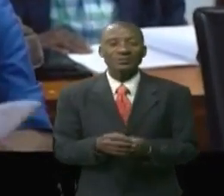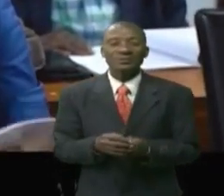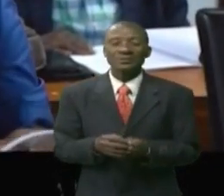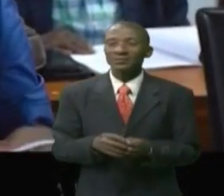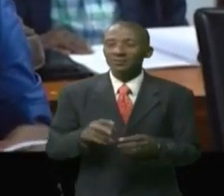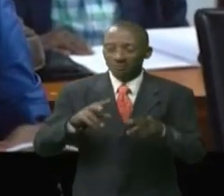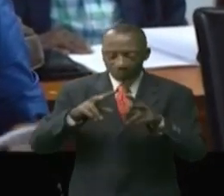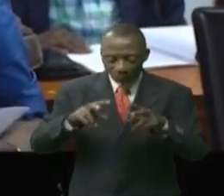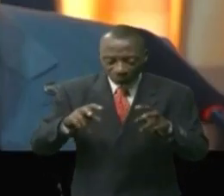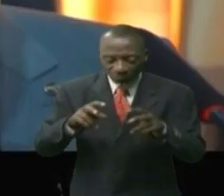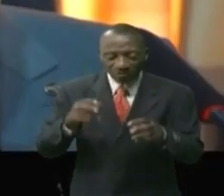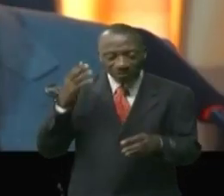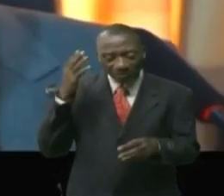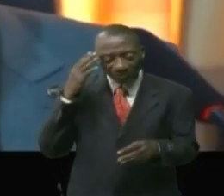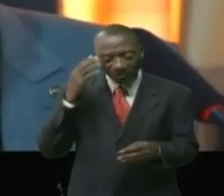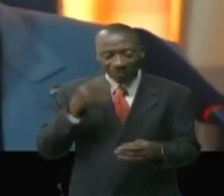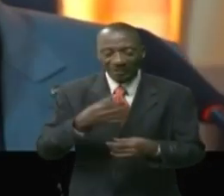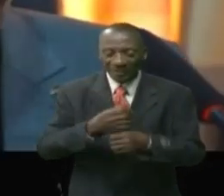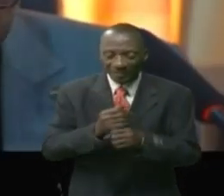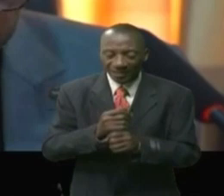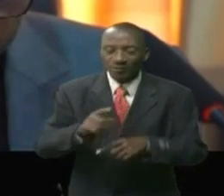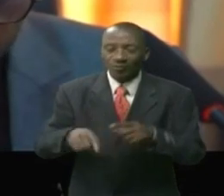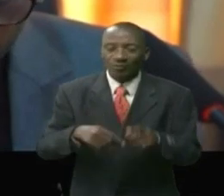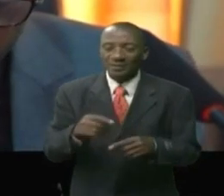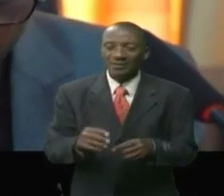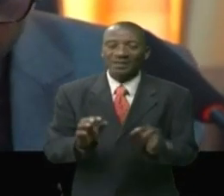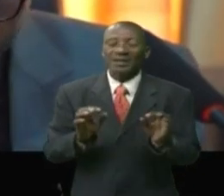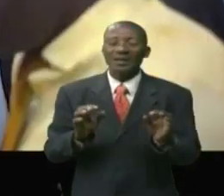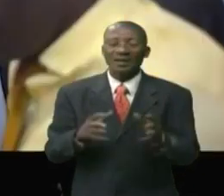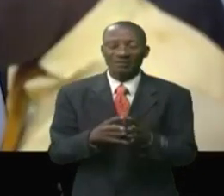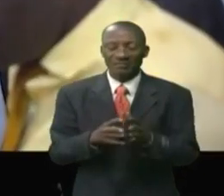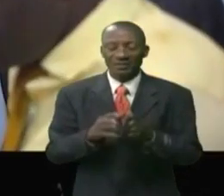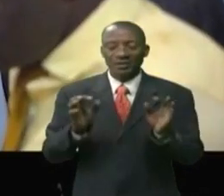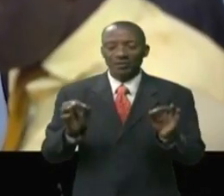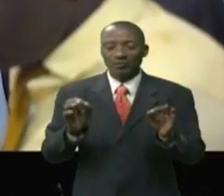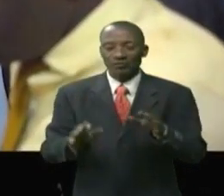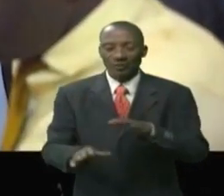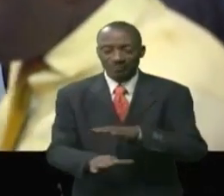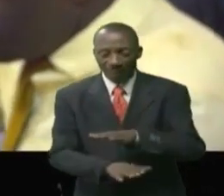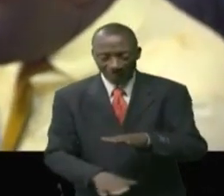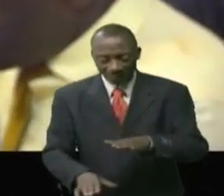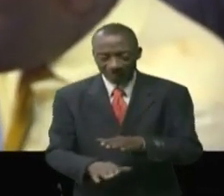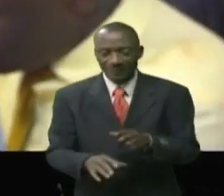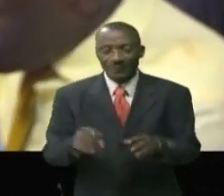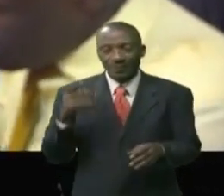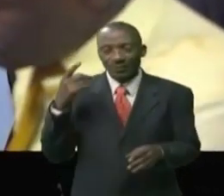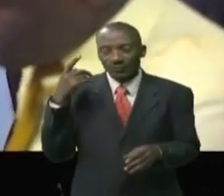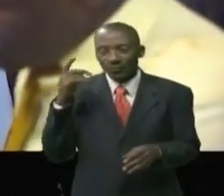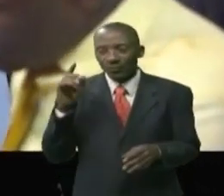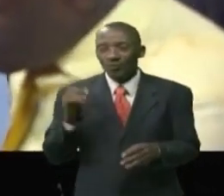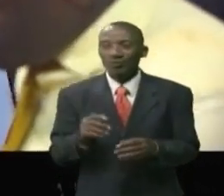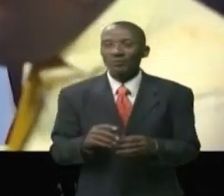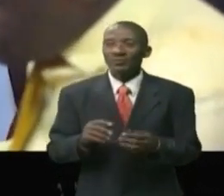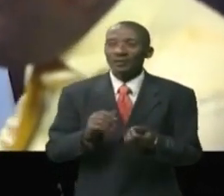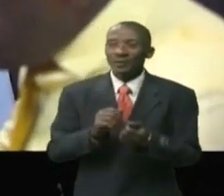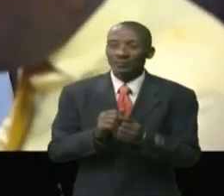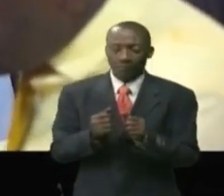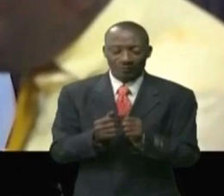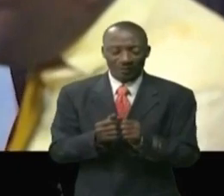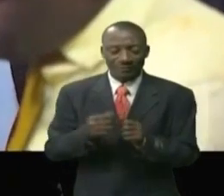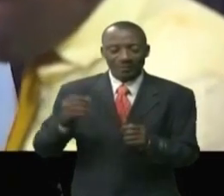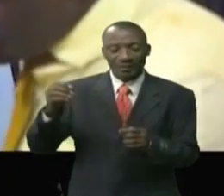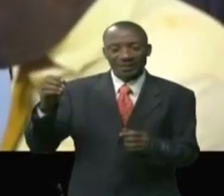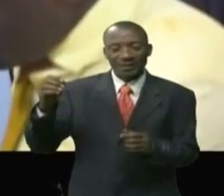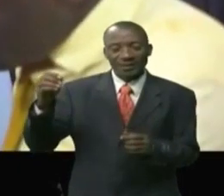territorial ainsi que des limitations des villes et des provinces de la République démocratique du Congo raison pour laquel les